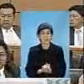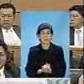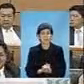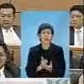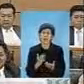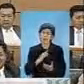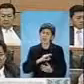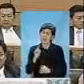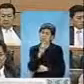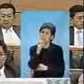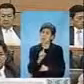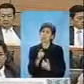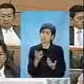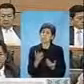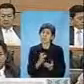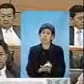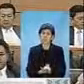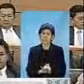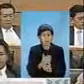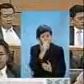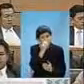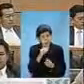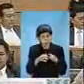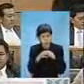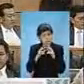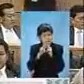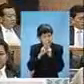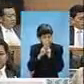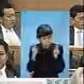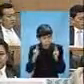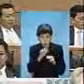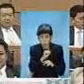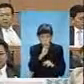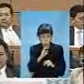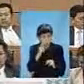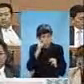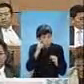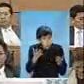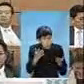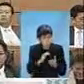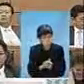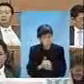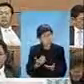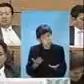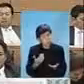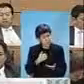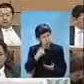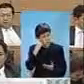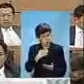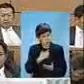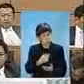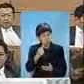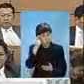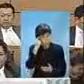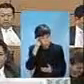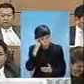แต่น่าแปลกใจฮะว่าทำไมคณะกรรมการสรรหาสว.ไม่ทราบแล้วจะน่าแปลกใจมากกว่านั้นอีกถ้าท่านท